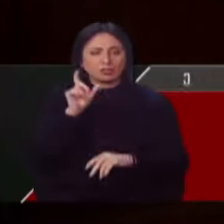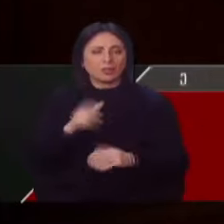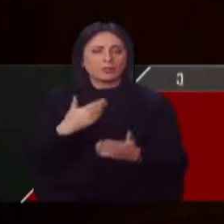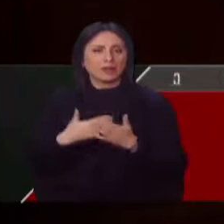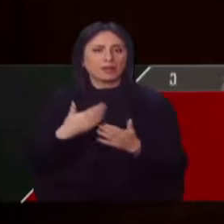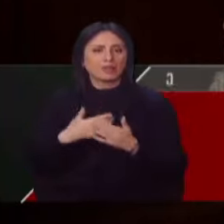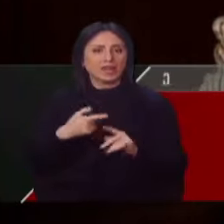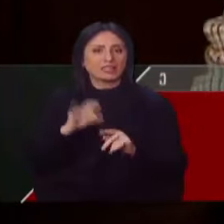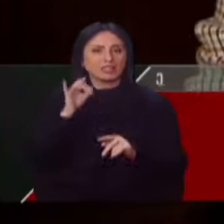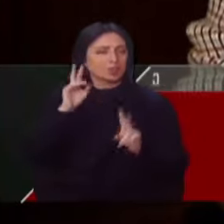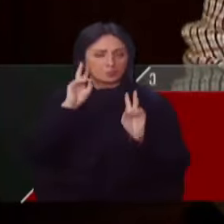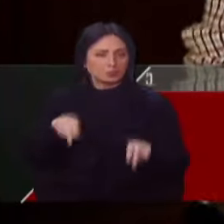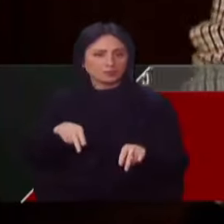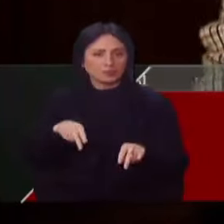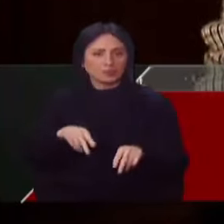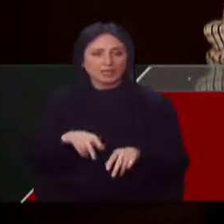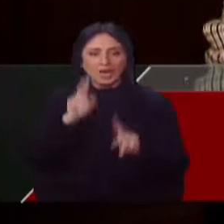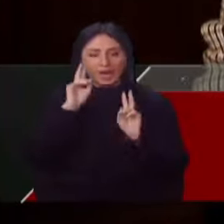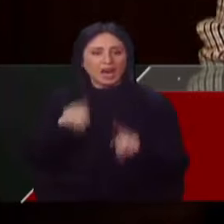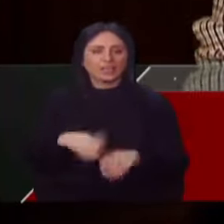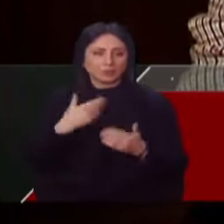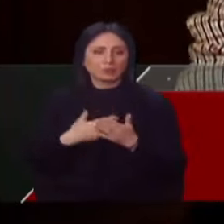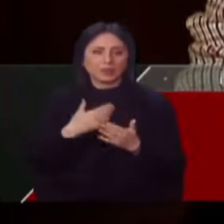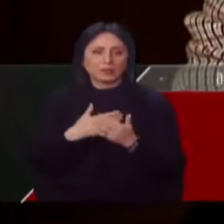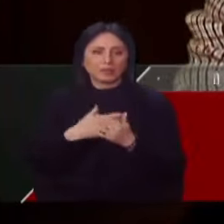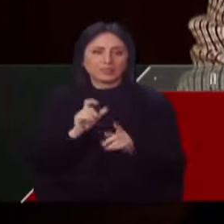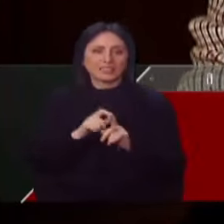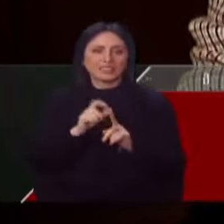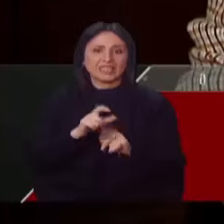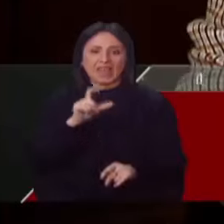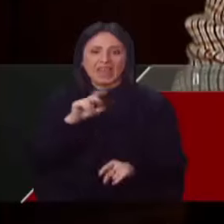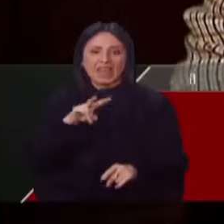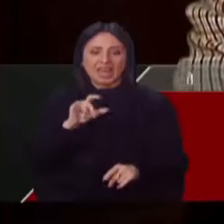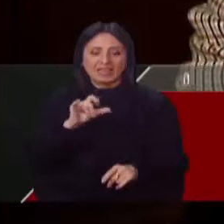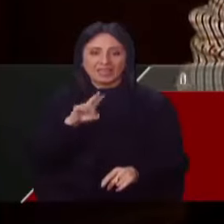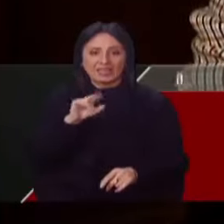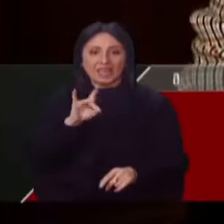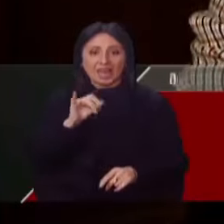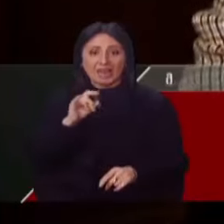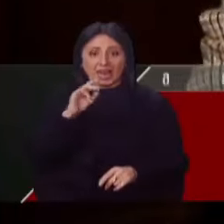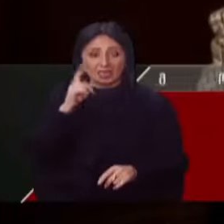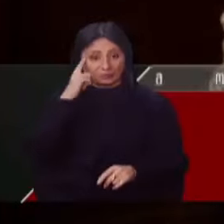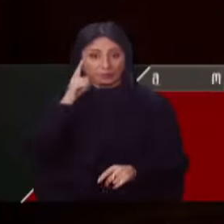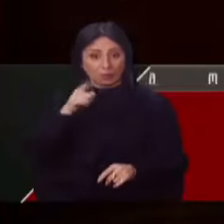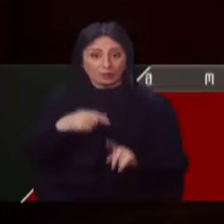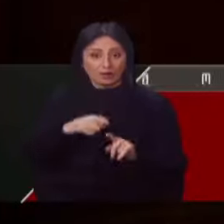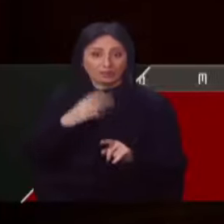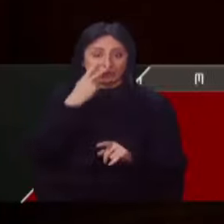adamianma, es istoria. Sul rom aritsodes situa Elene Dariani, fpikrobt,